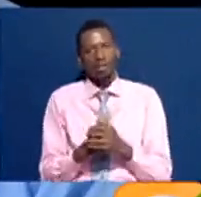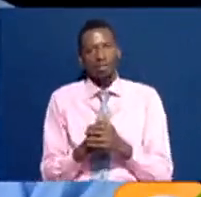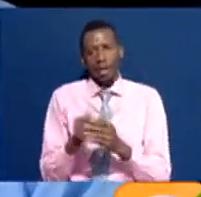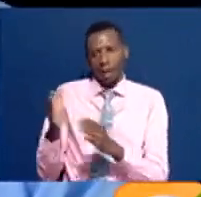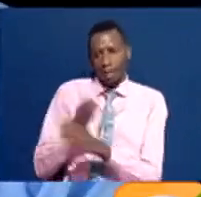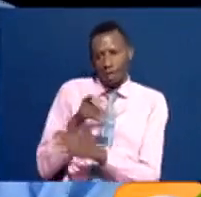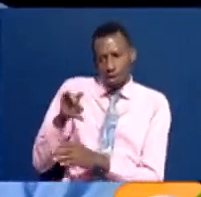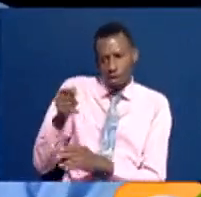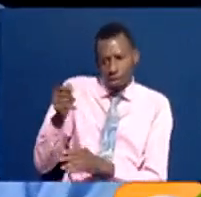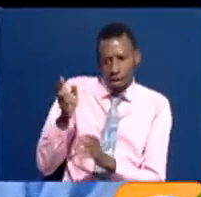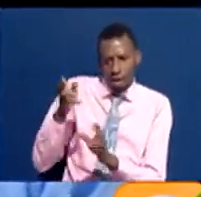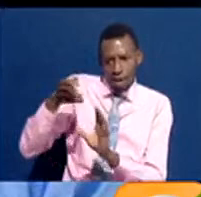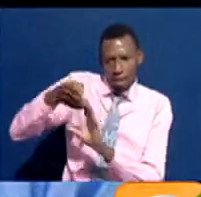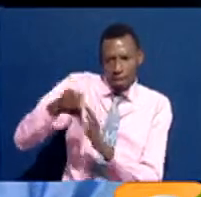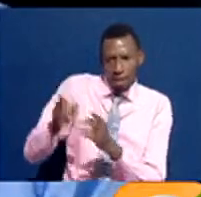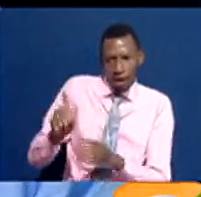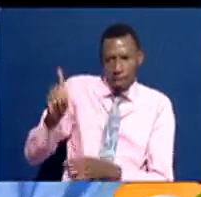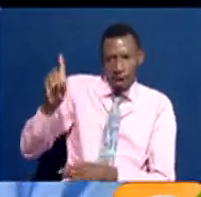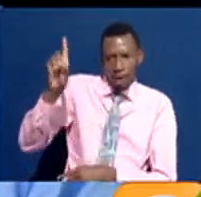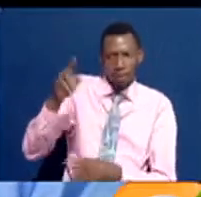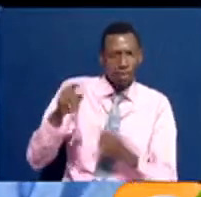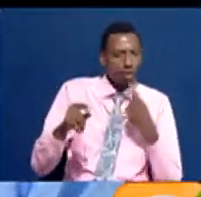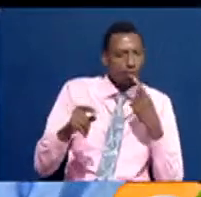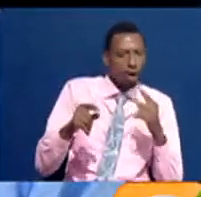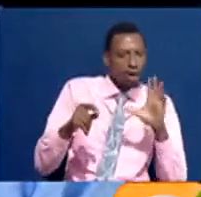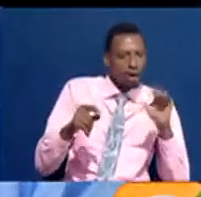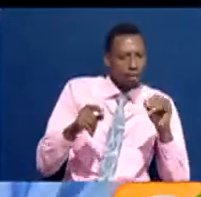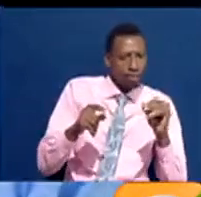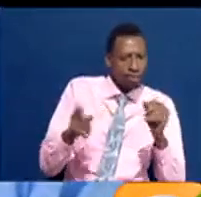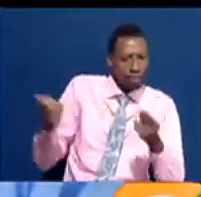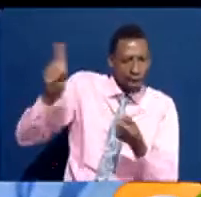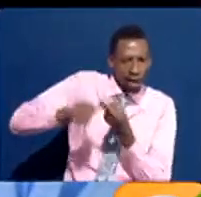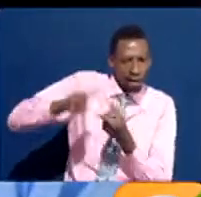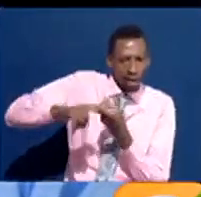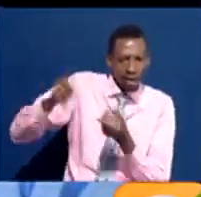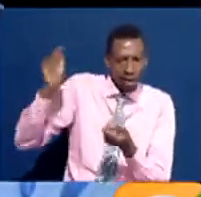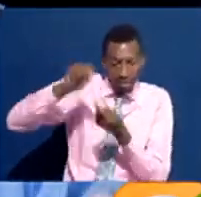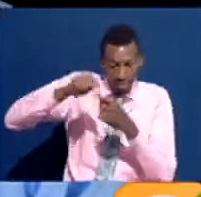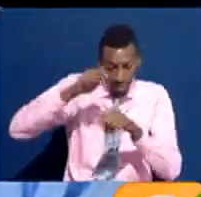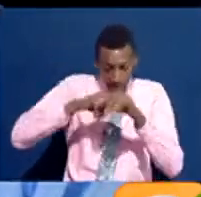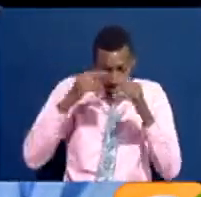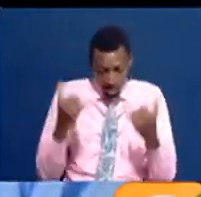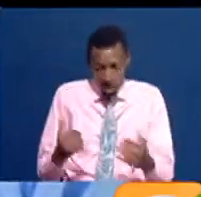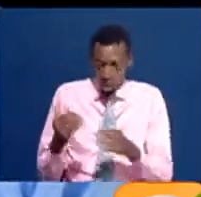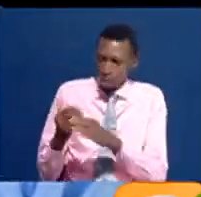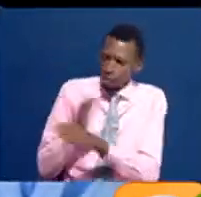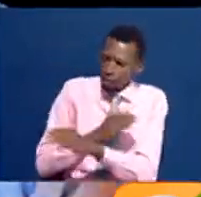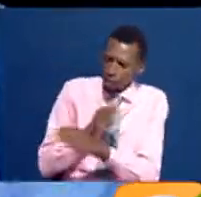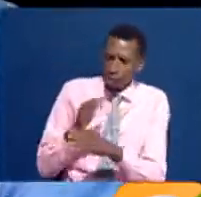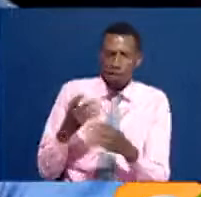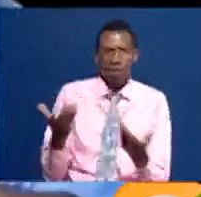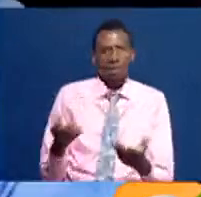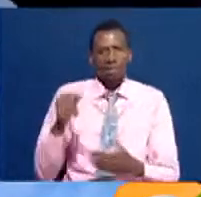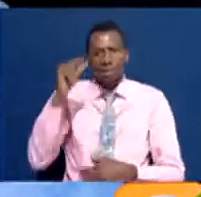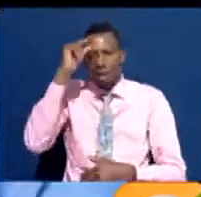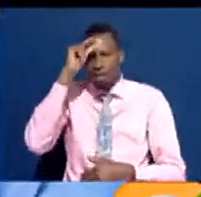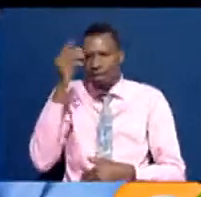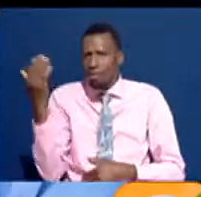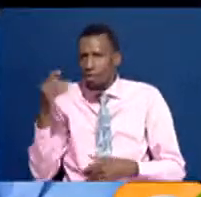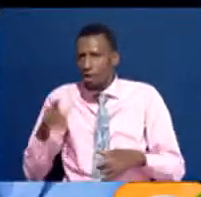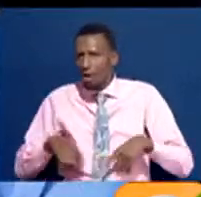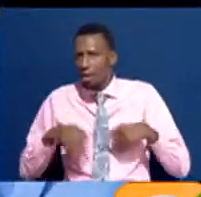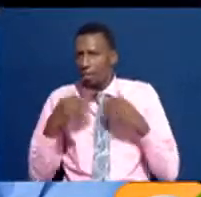bei za mafuta kupanda kuanzia 150 plus mpaka saa hii, kabla hazijapanda, serikali ilikuwa high